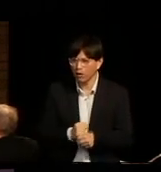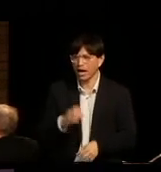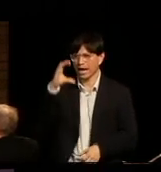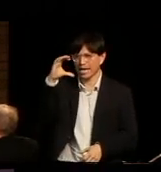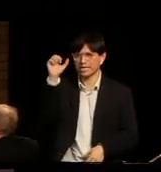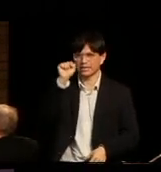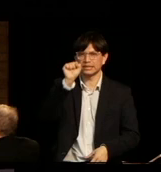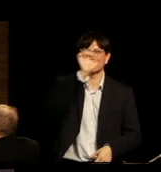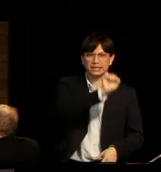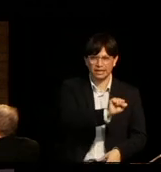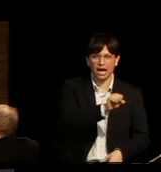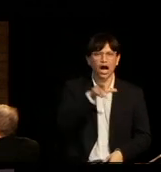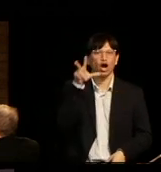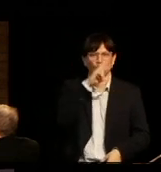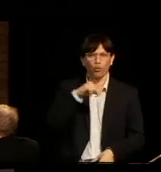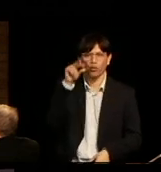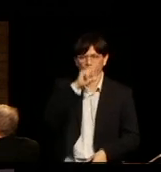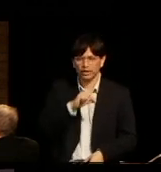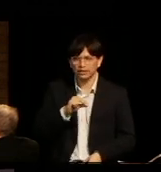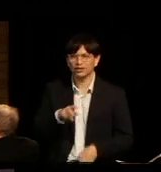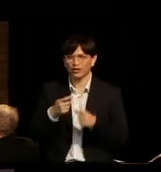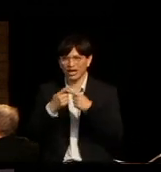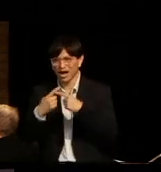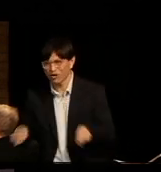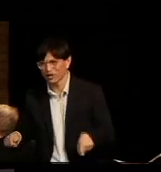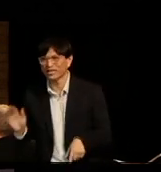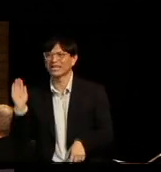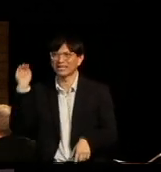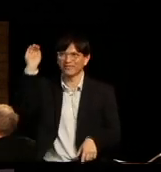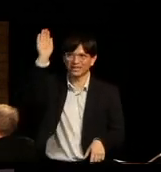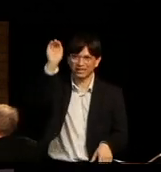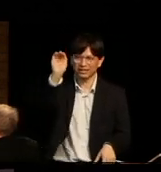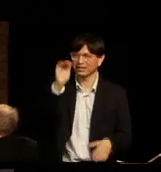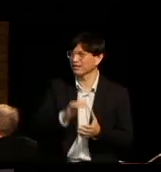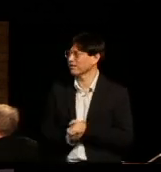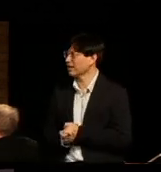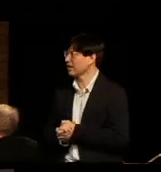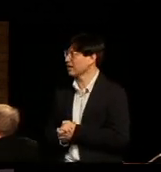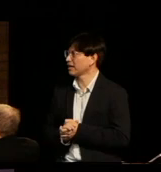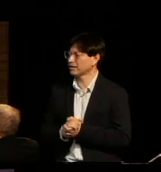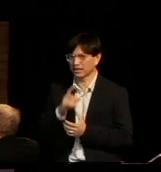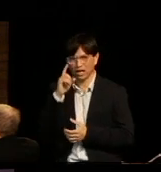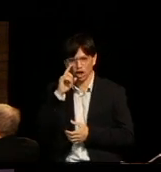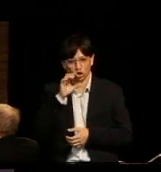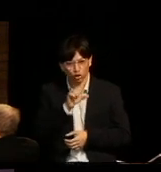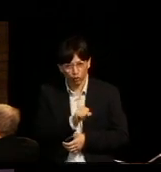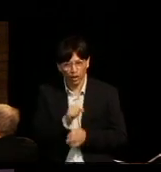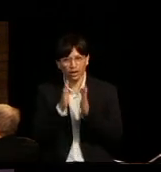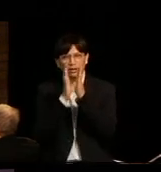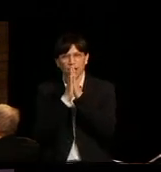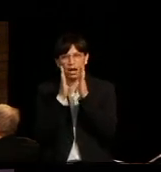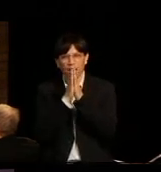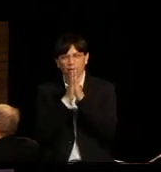in comunicazione alternativa aumentativa e trovate sia le preghiere le